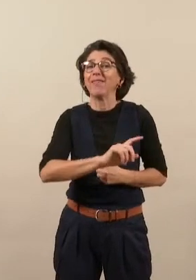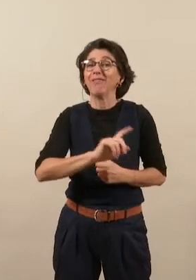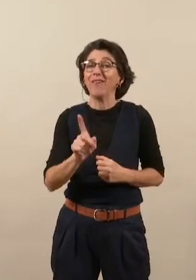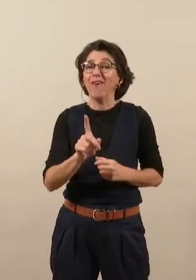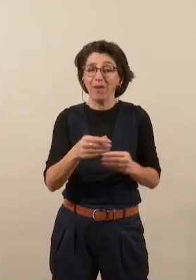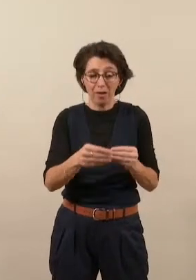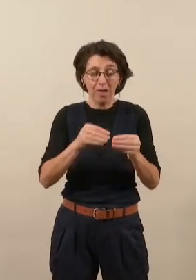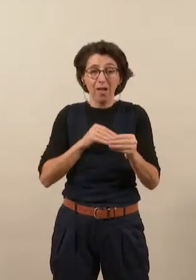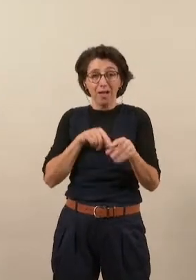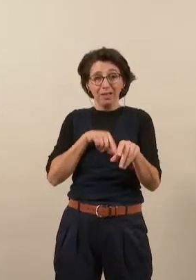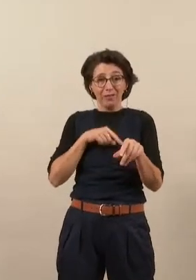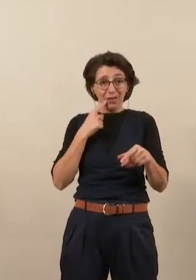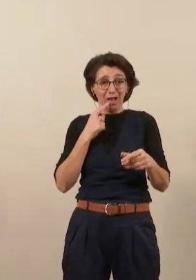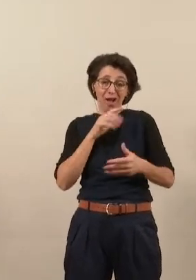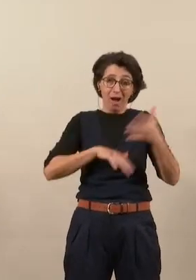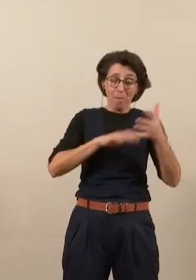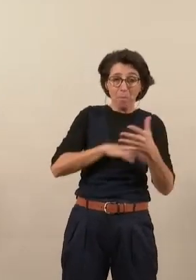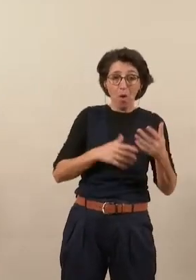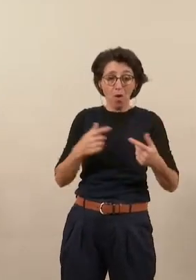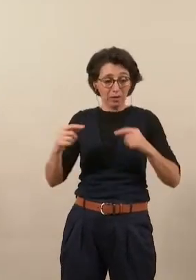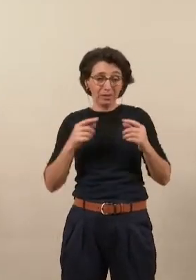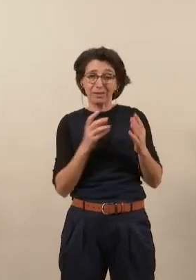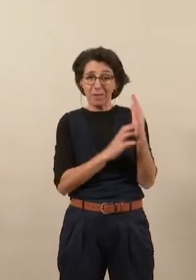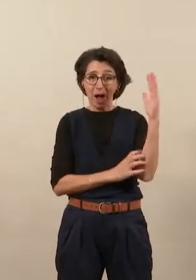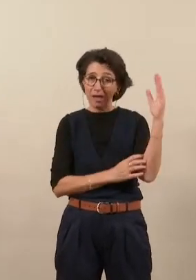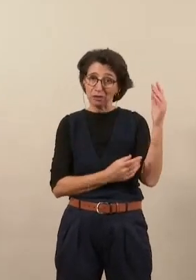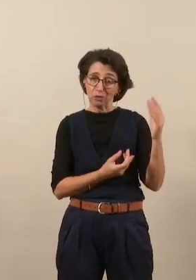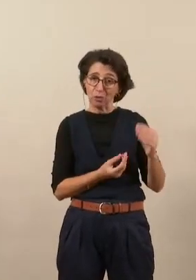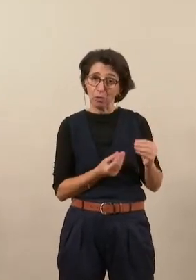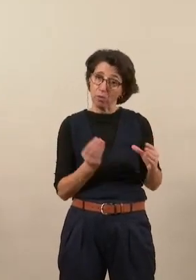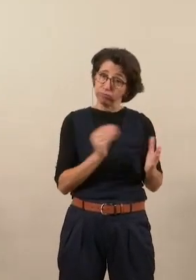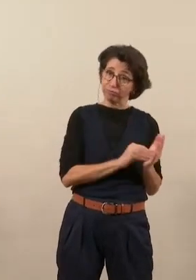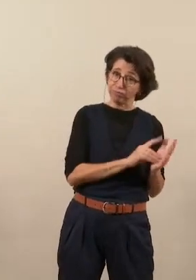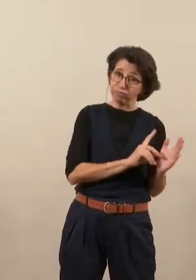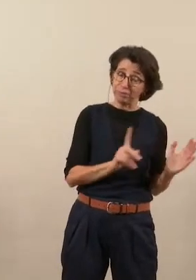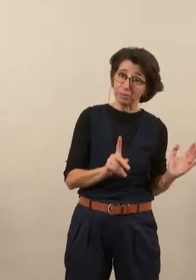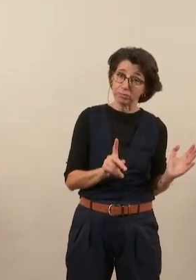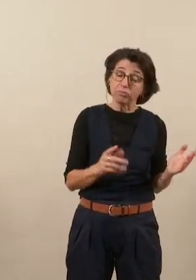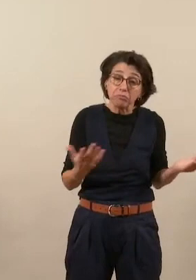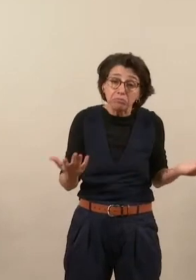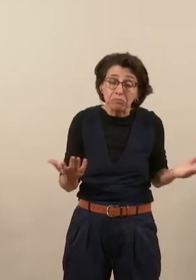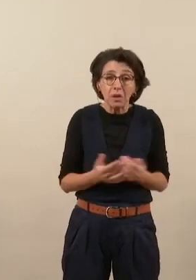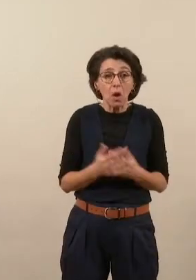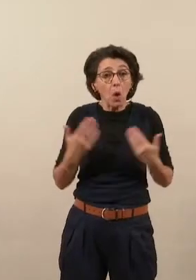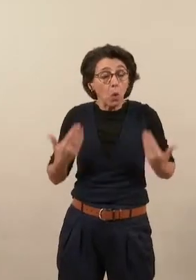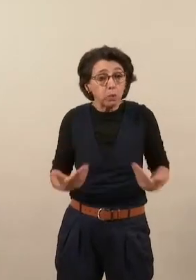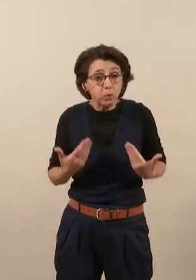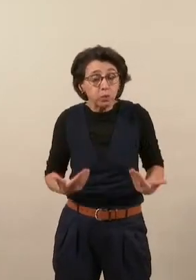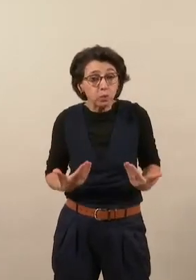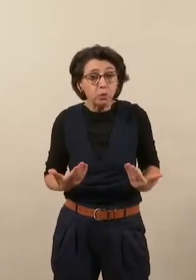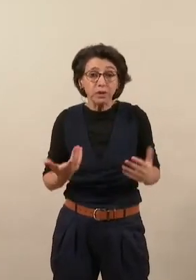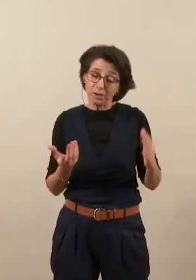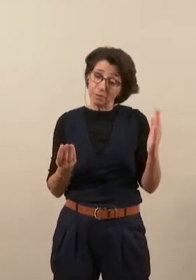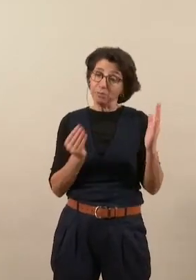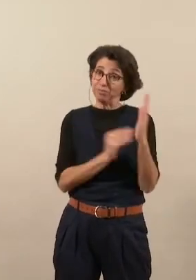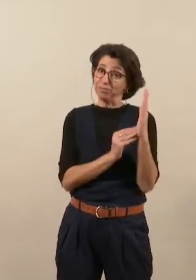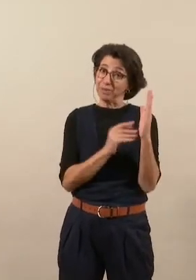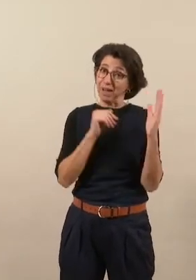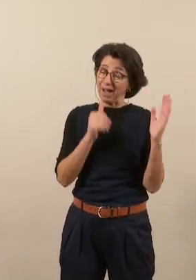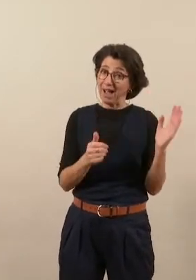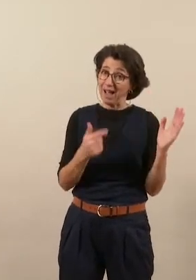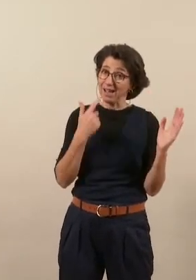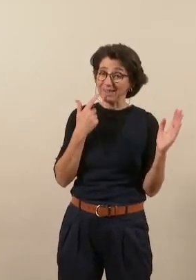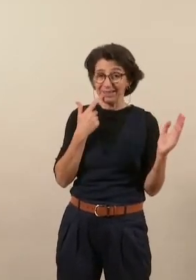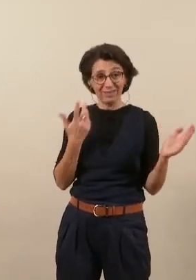peut-être pas figuré. Elle ne devrait d'ailleurs sans doute pas y figurer aujourd'hui, ce qui ne nous manquerait pas, car il